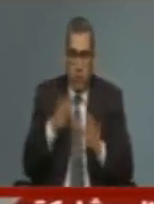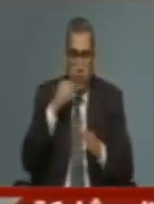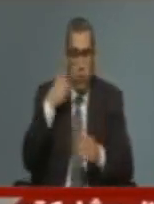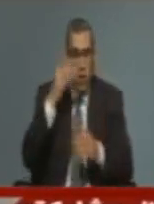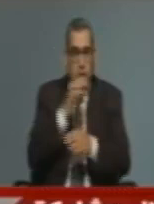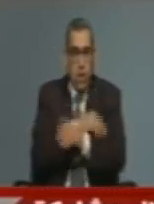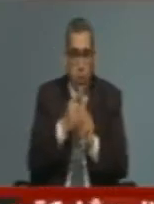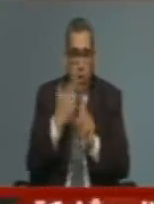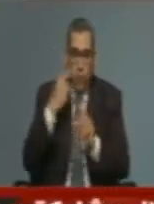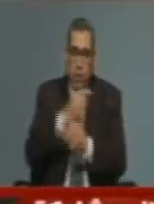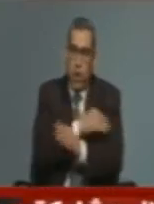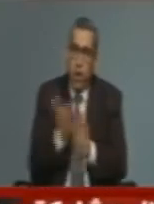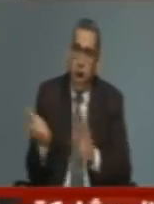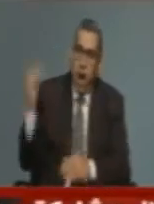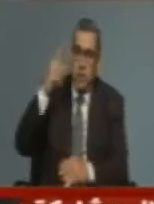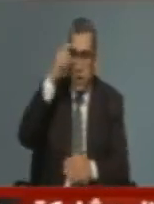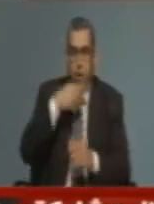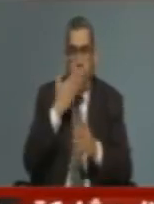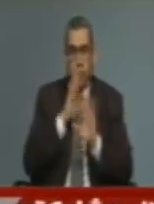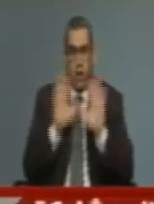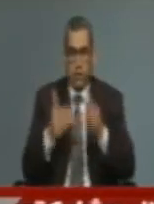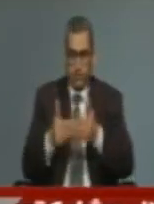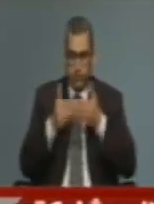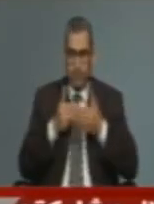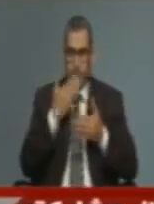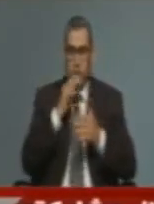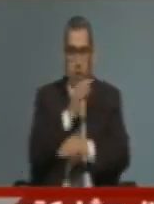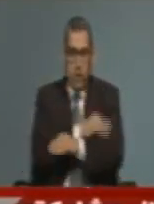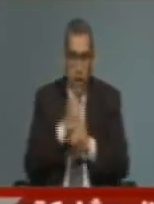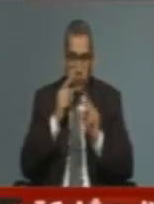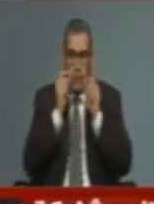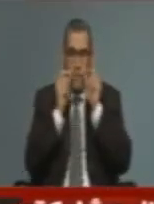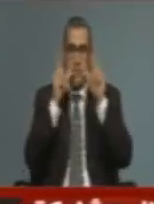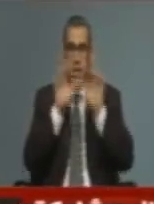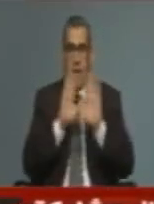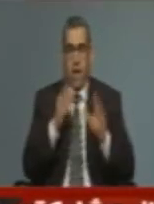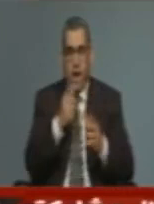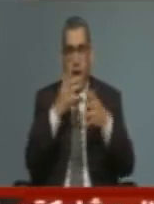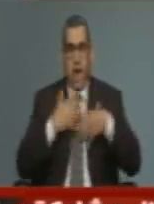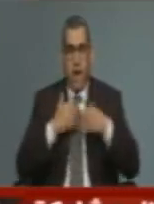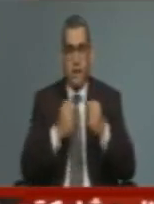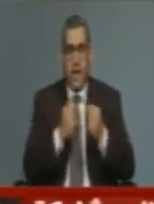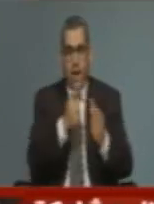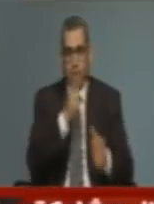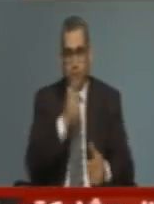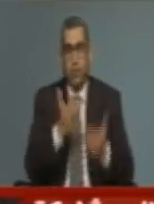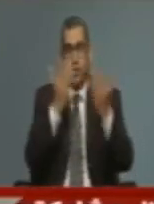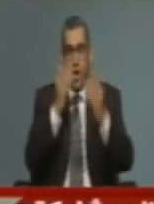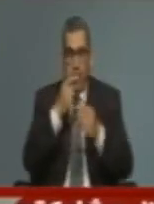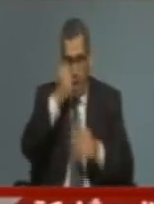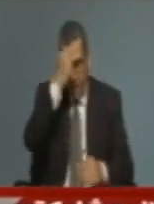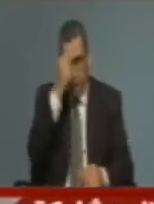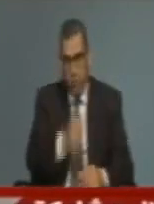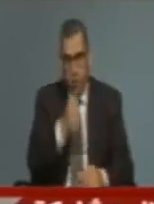كده. ربنا يحفظك. بس الحمد لله ان احنا مضينا بالتجربه دي. الحمد لله على السلامه، وربنا والف مبروك. الله يبارك،